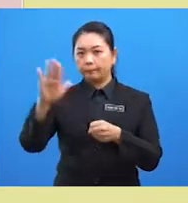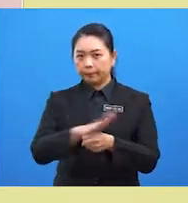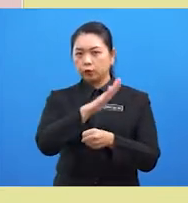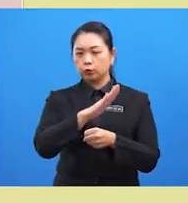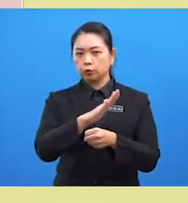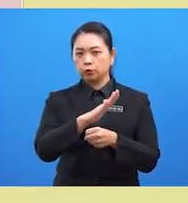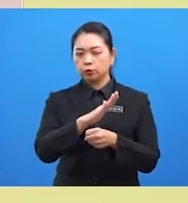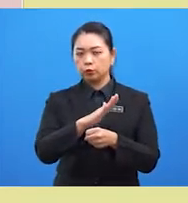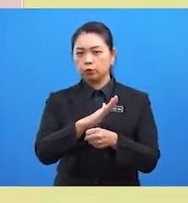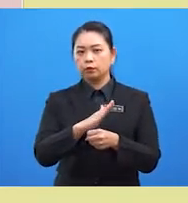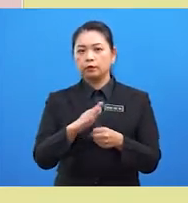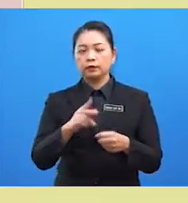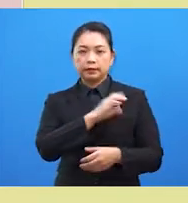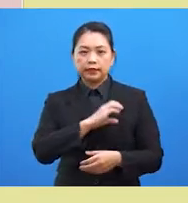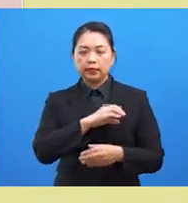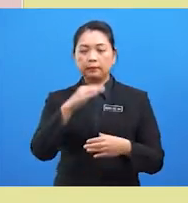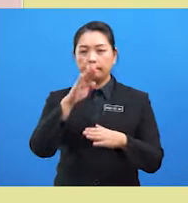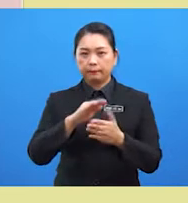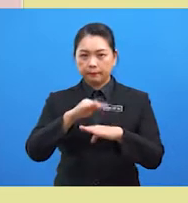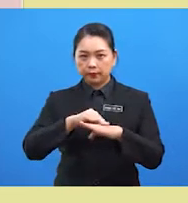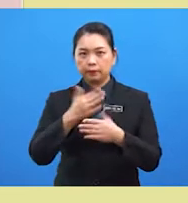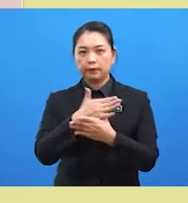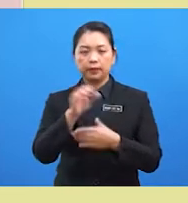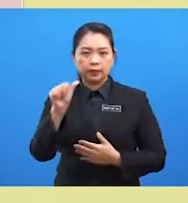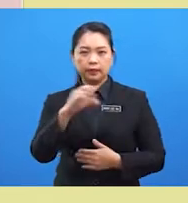pada bahagian A dan B.